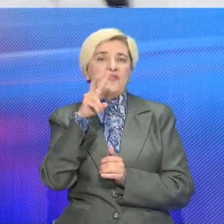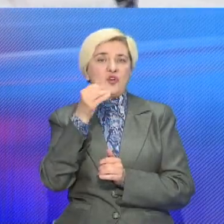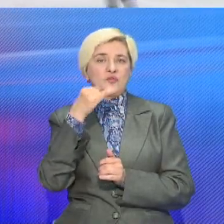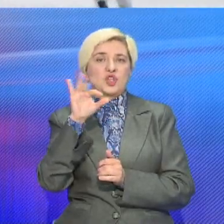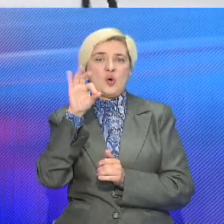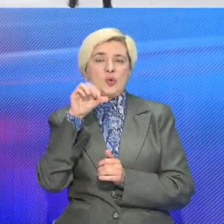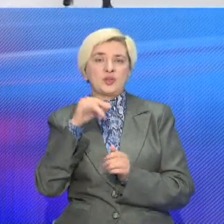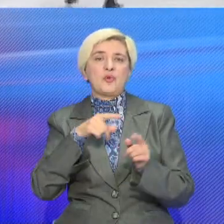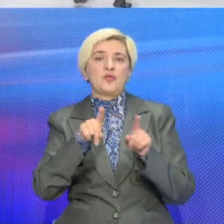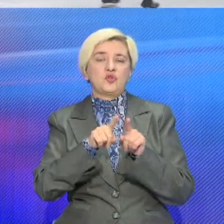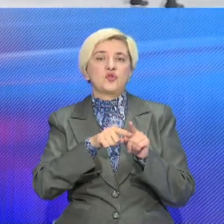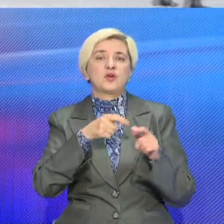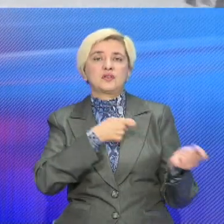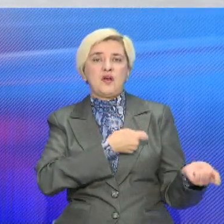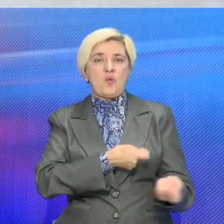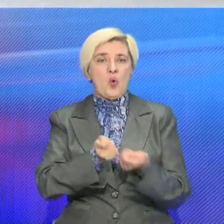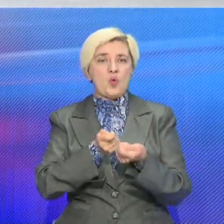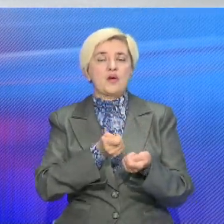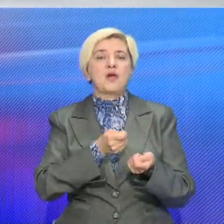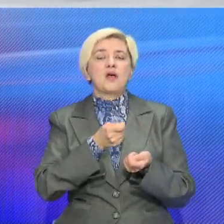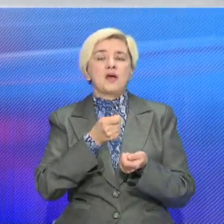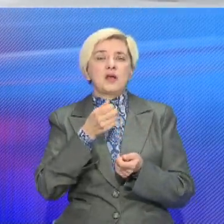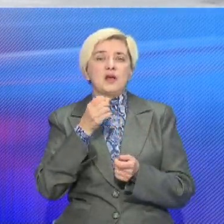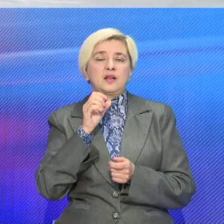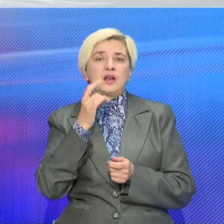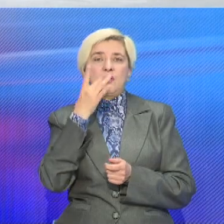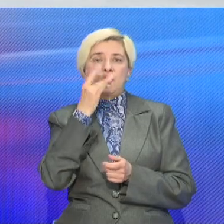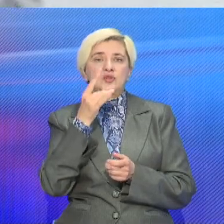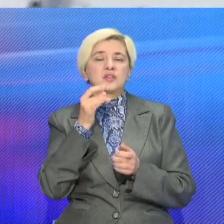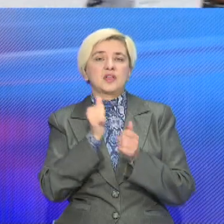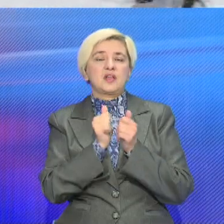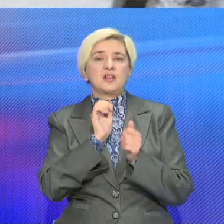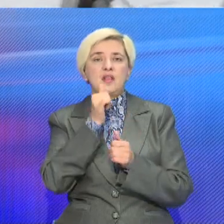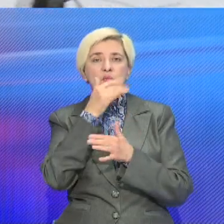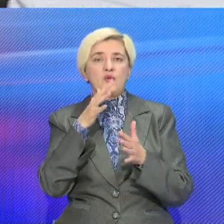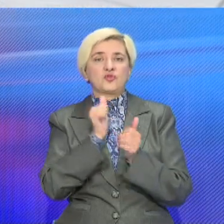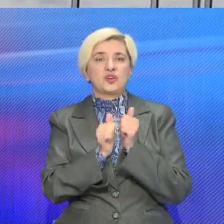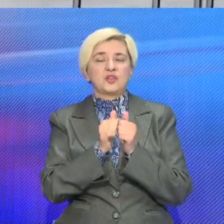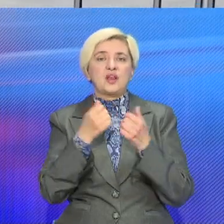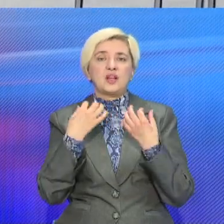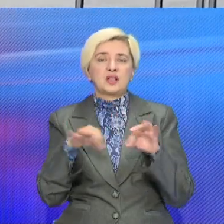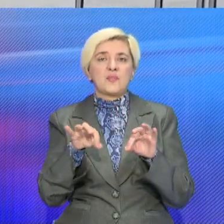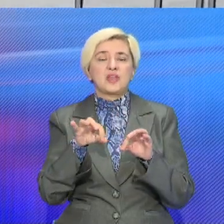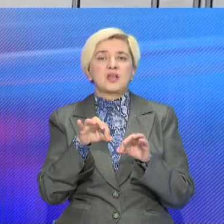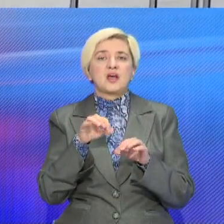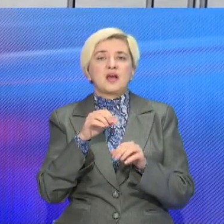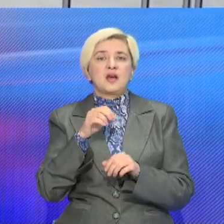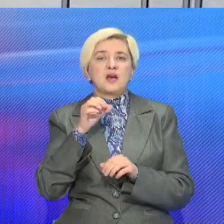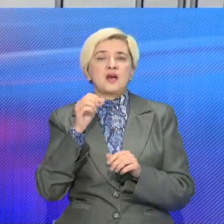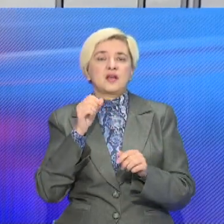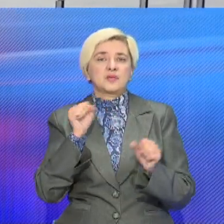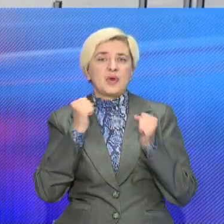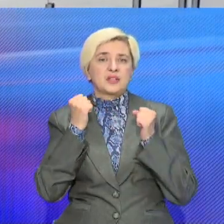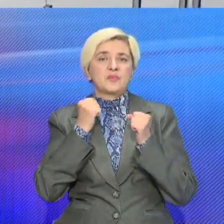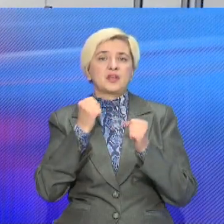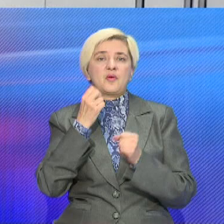зноў паразілі вароты гасцей. А дагродзінцам не час расслабляцца. Падапечныя Александра Мацерухіна прызвычаілі гледачоў да